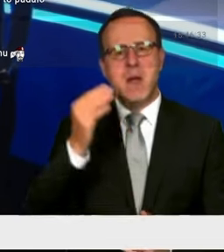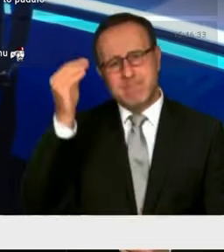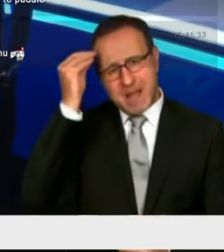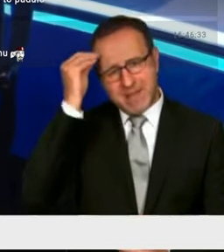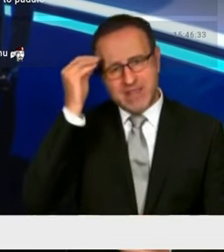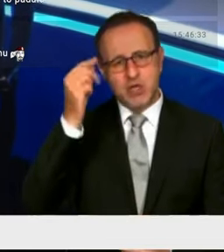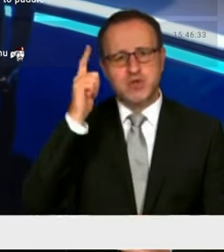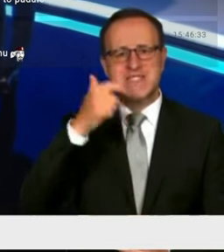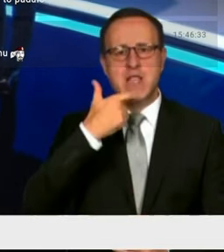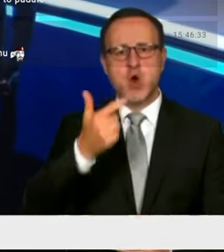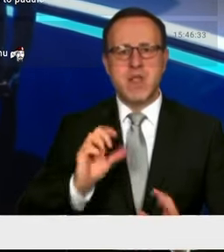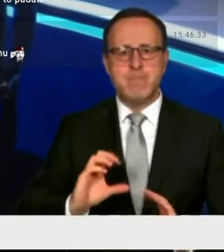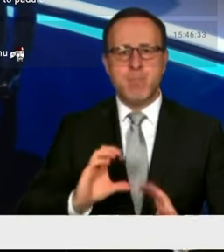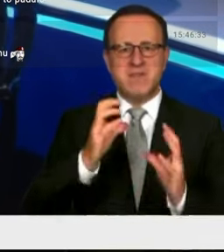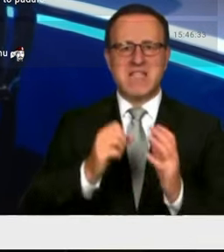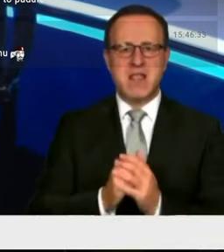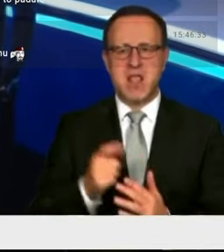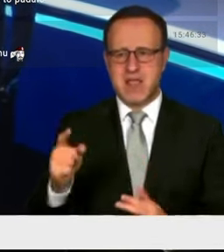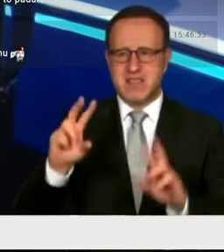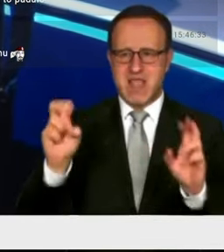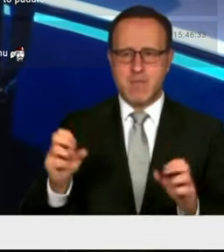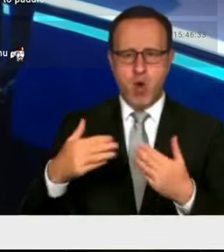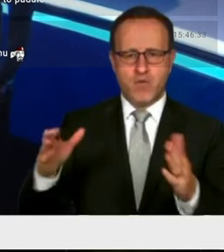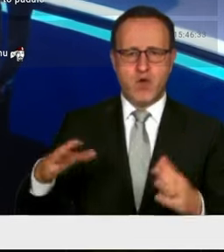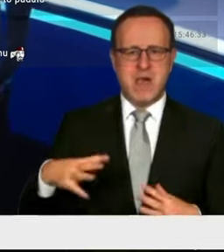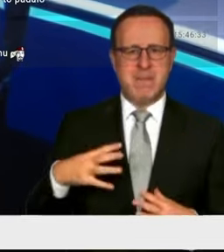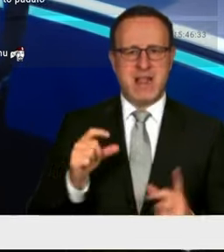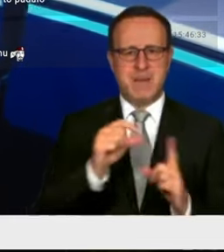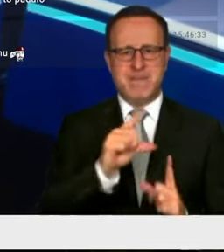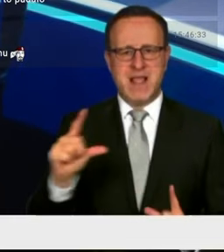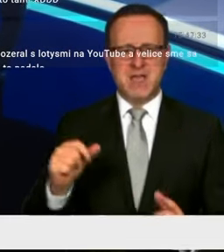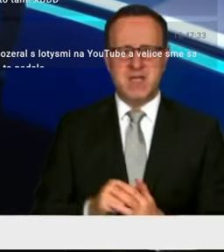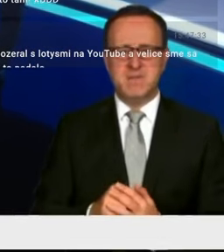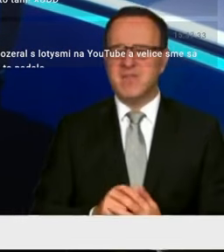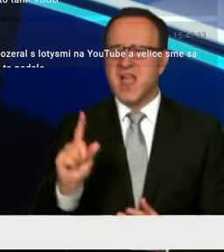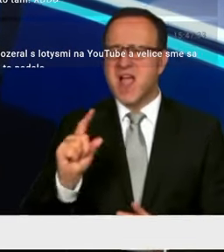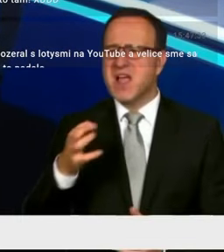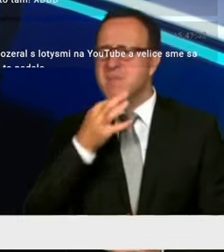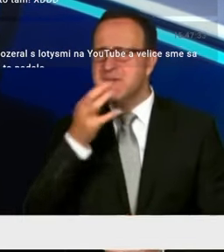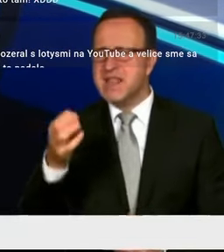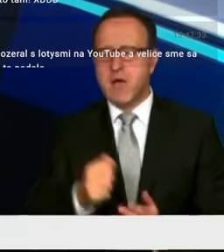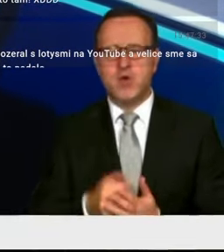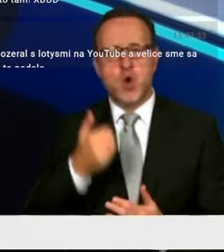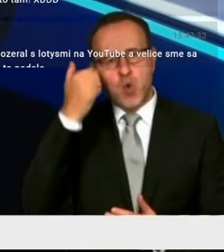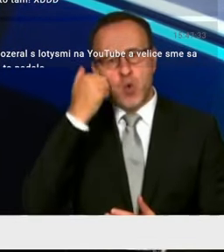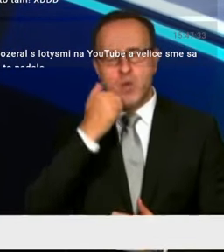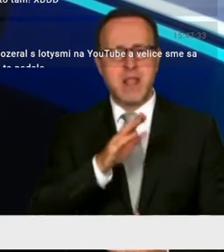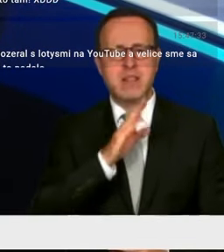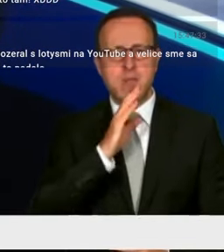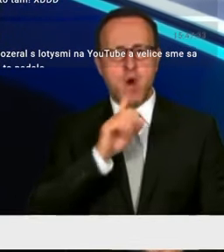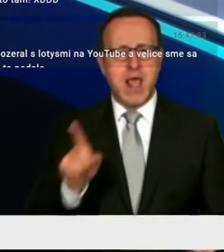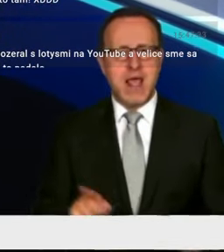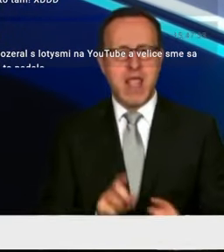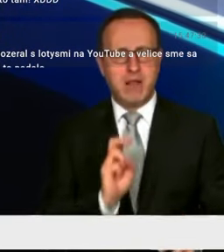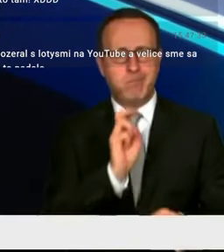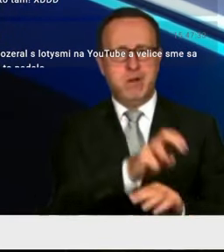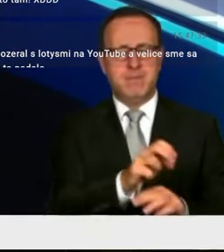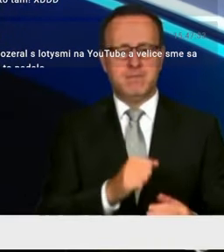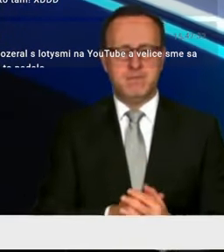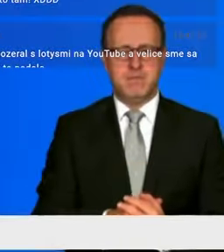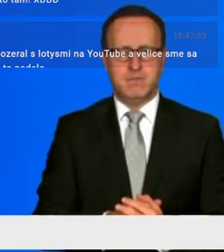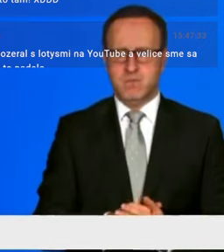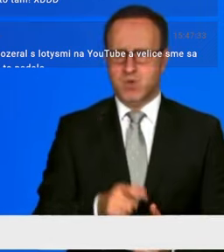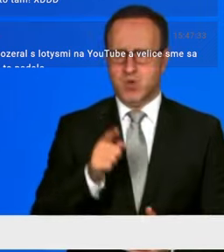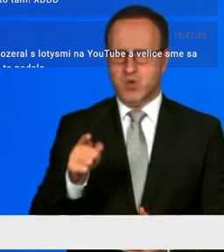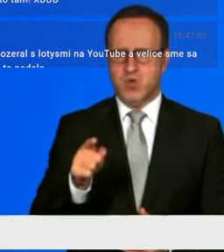dôslední aby sme to uzatvorili ale čo bola otázka ja som ja som zabudol VT že že sa tam nemohli tí ľudia dostať hneď Ale ja myslím ja Nebolo to